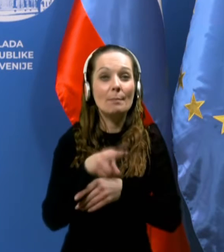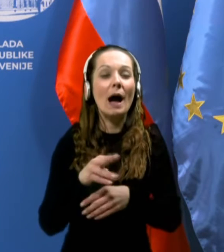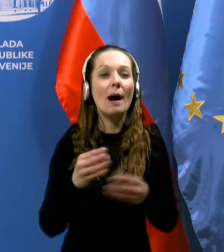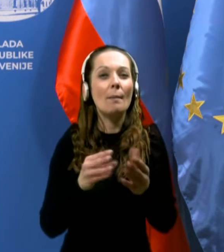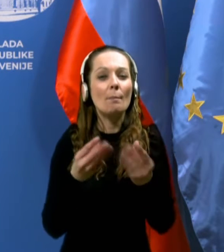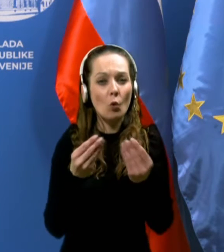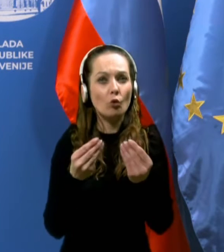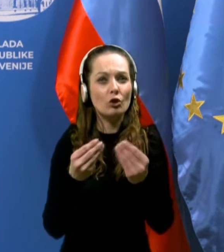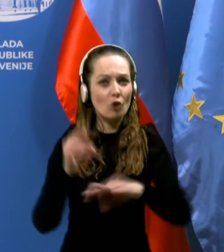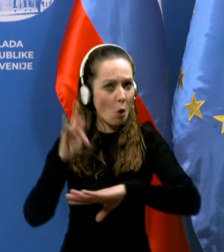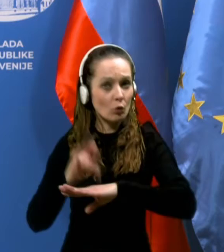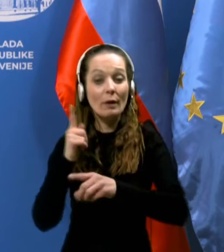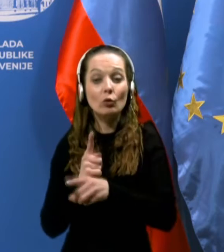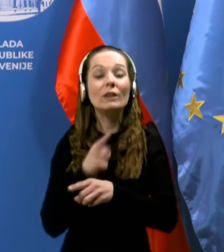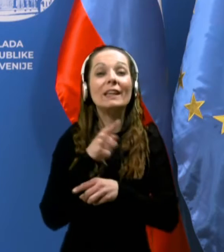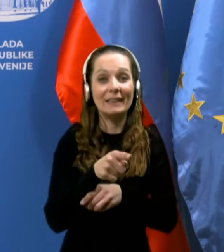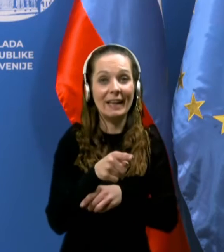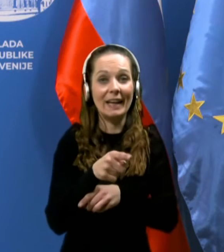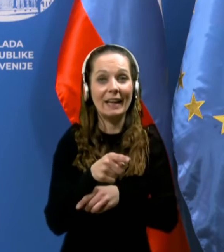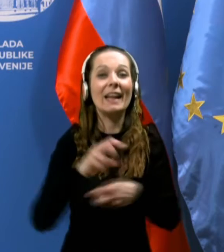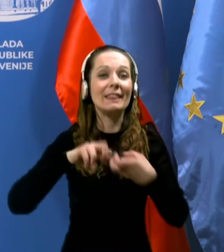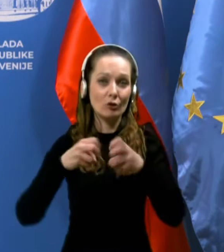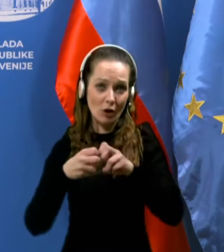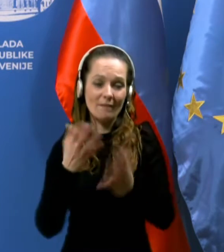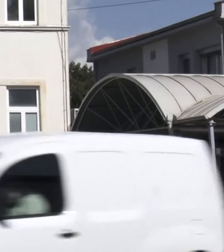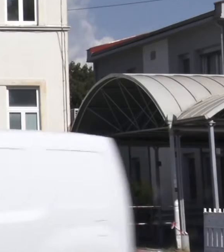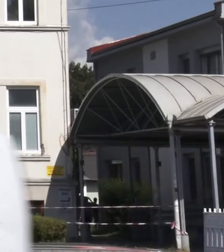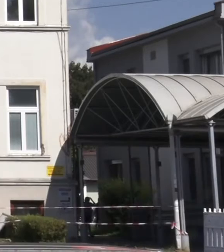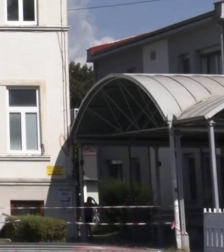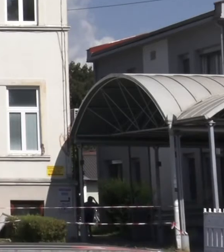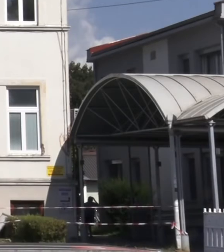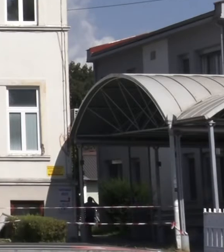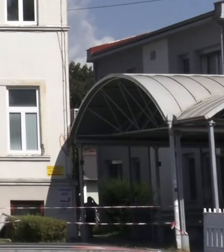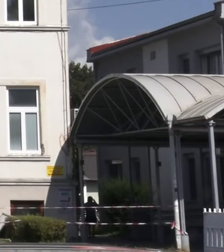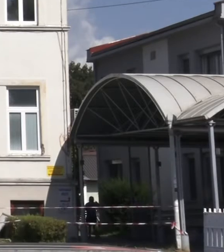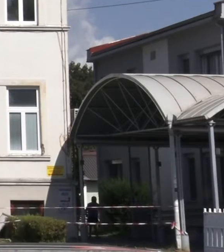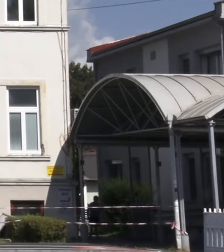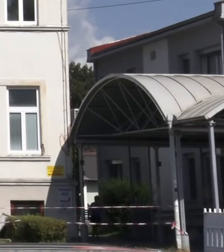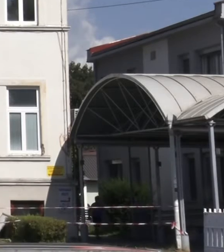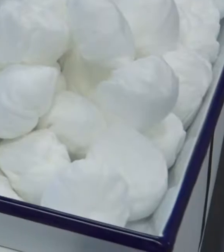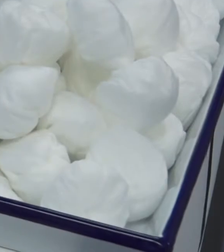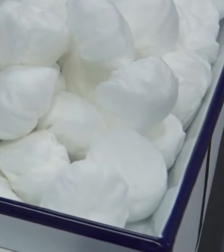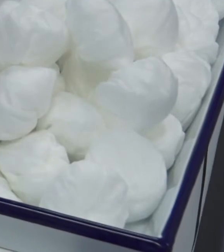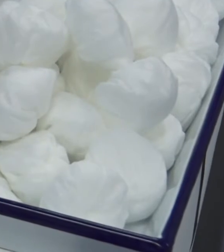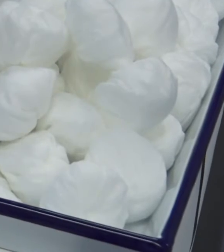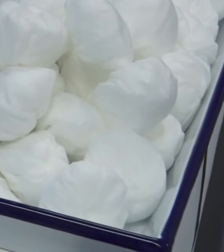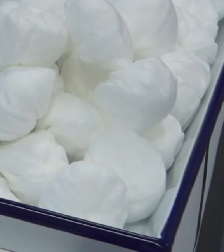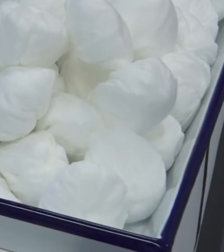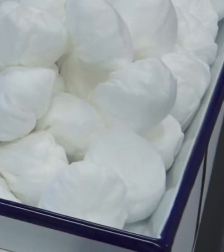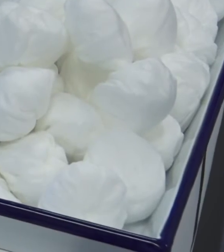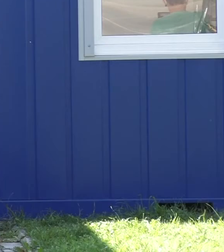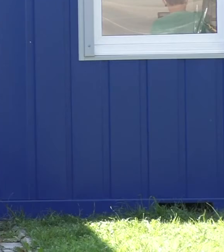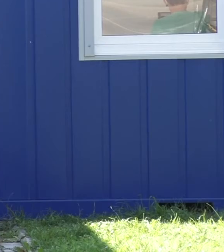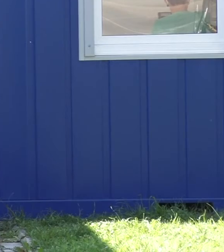množičnost okušb, tudi teh post-covidnih težav verjetno več. Sicer se število okuženih povečuje, ale minimalno.